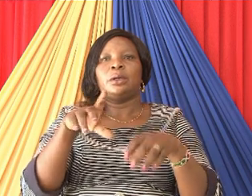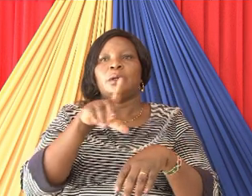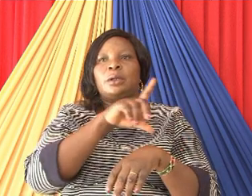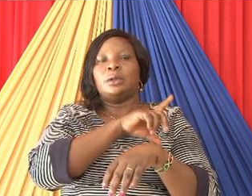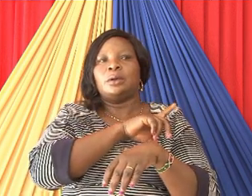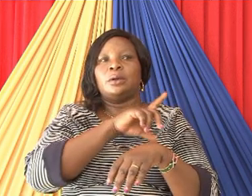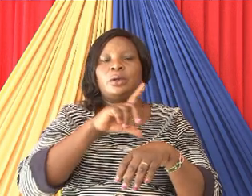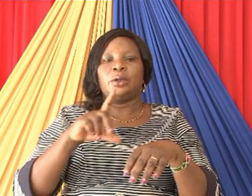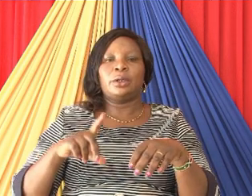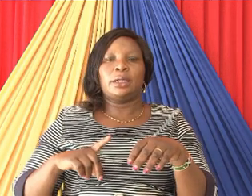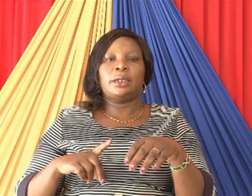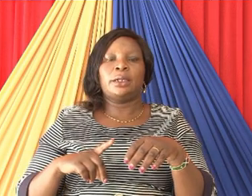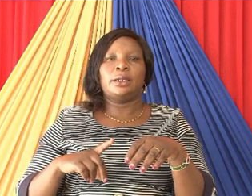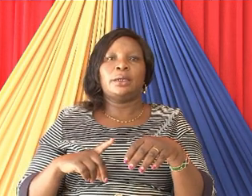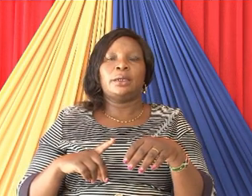Bwana,